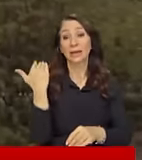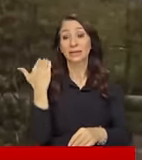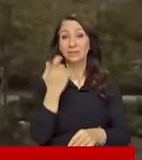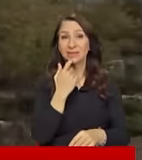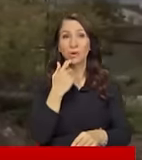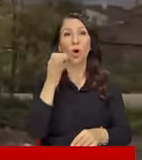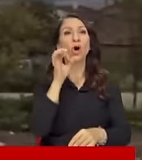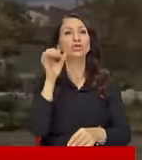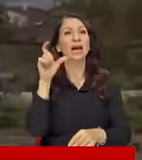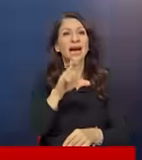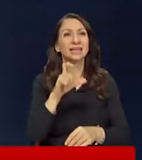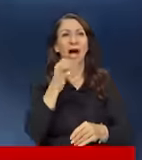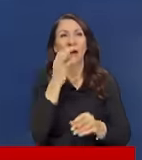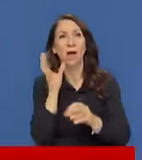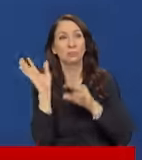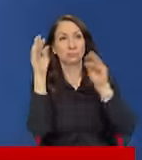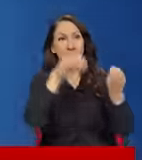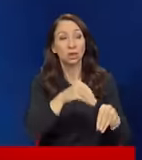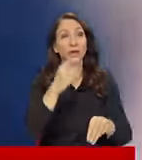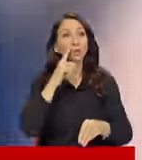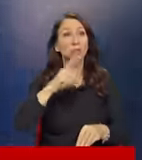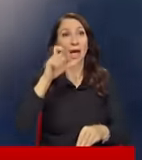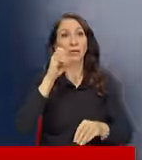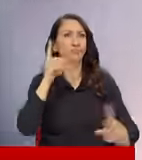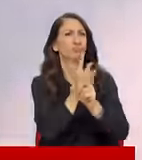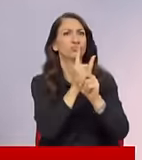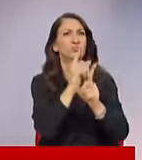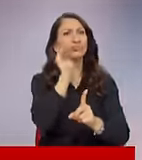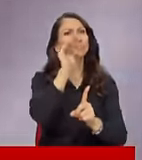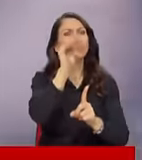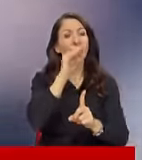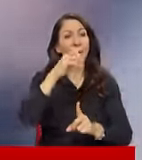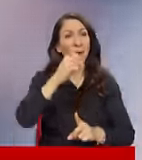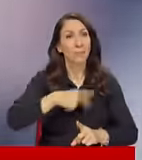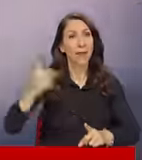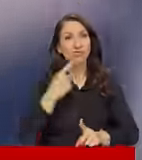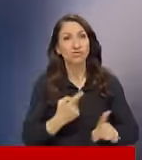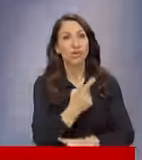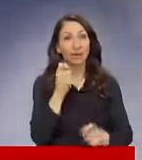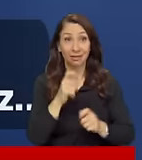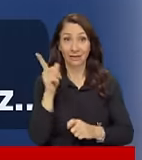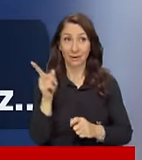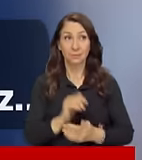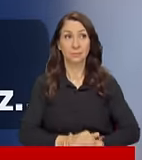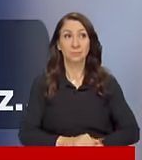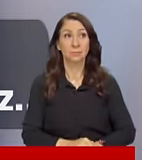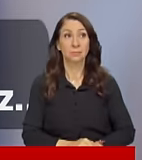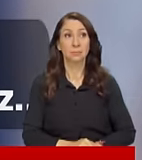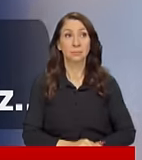Ocak ayında toplanıp Ankara'ya gitti. Cumhurbaşkanı Erdoğan'ın karşısına çıktı, AK Partili belediyeyi şikayet ettiler.